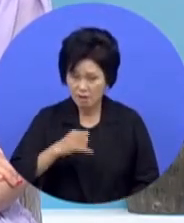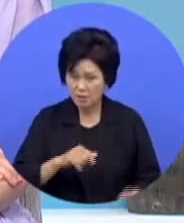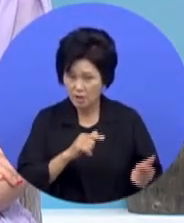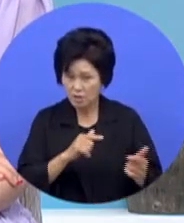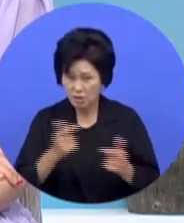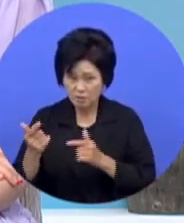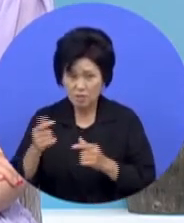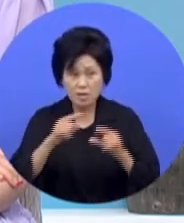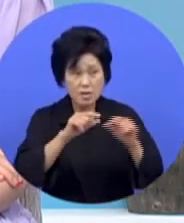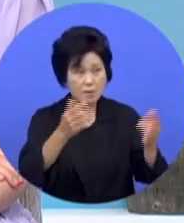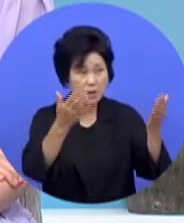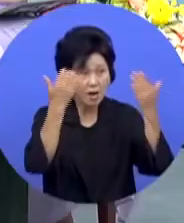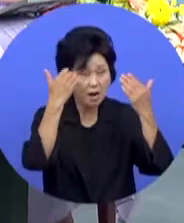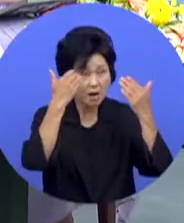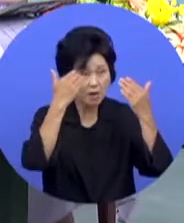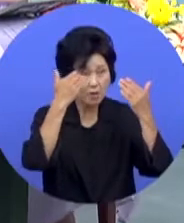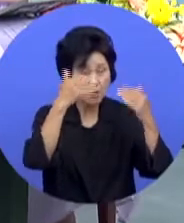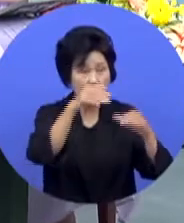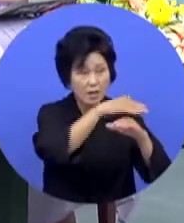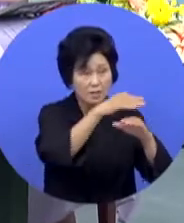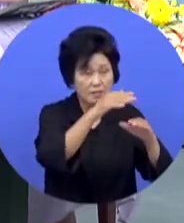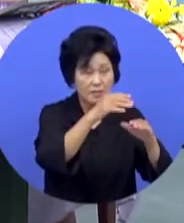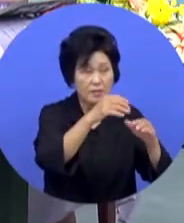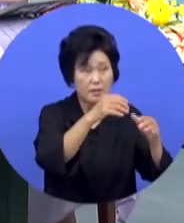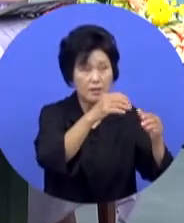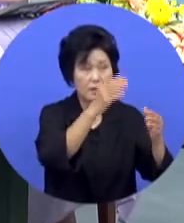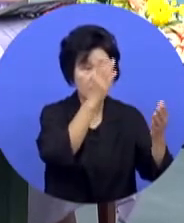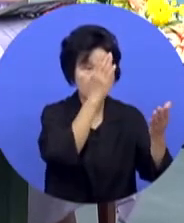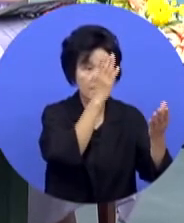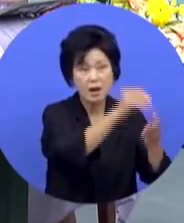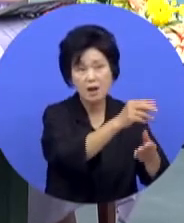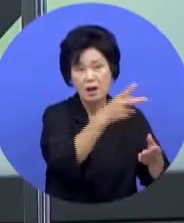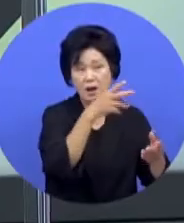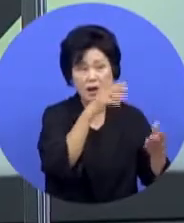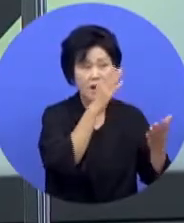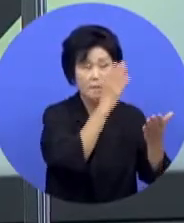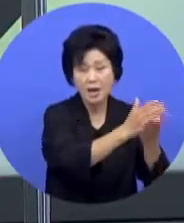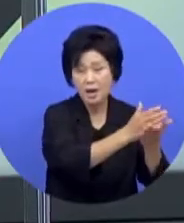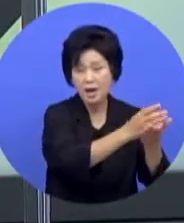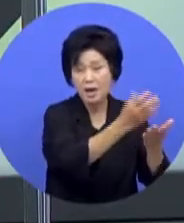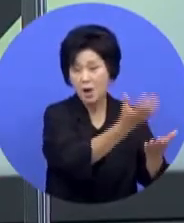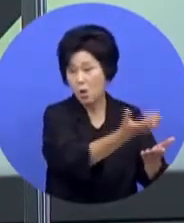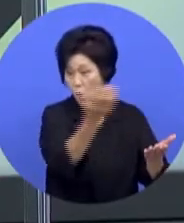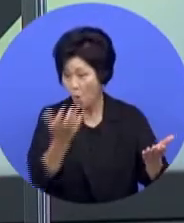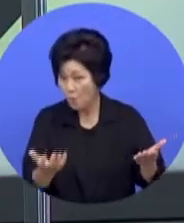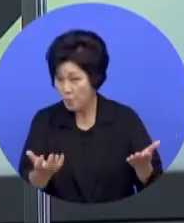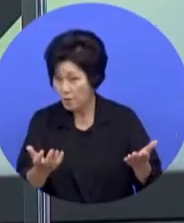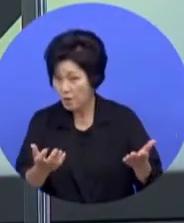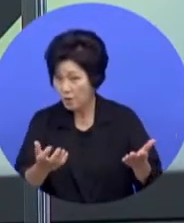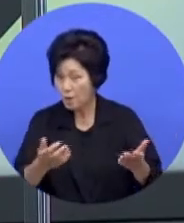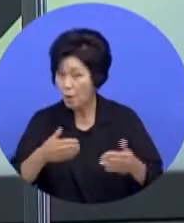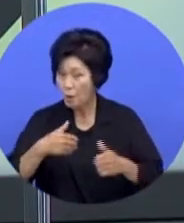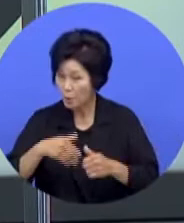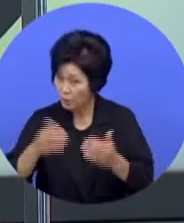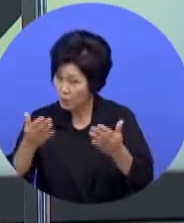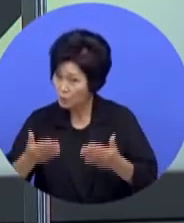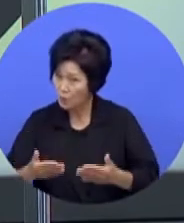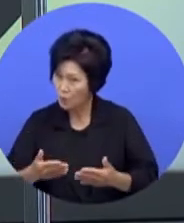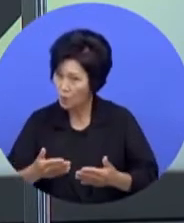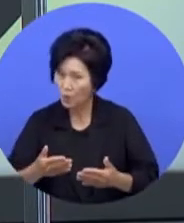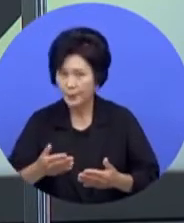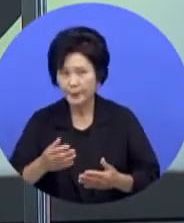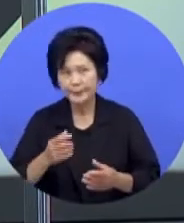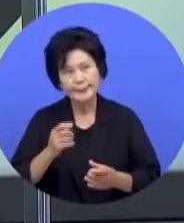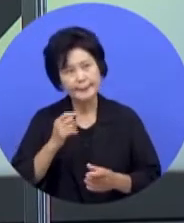거 또 돈을 내야 된다는 거 이런 몇몇 가지가 있으니까 과연 할 수가 있을까? 그래서 저는 그때 이제 시작했던 우리